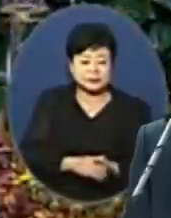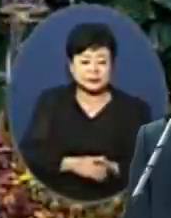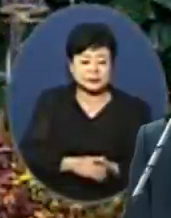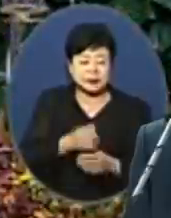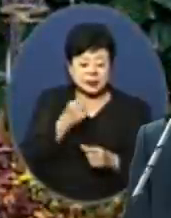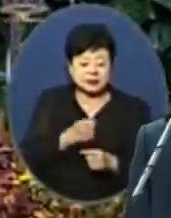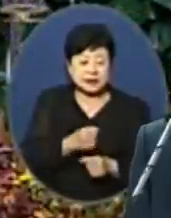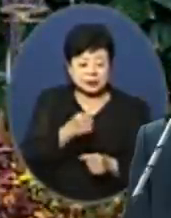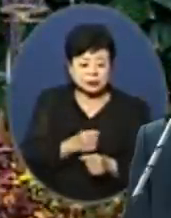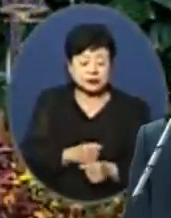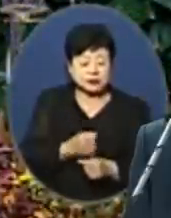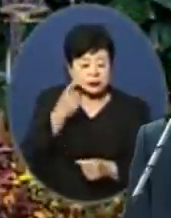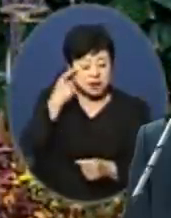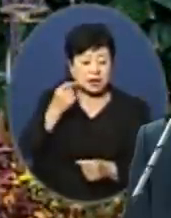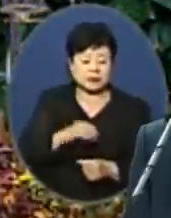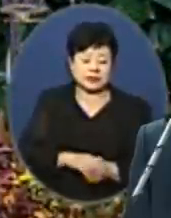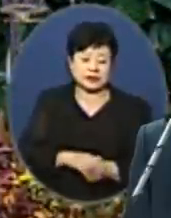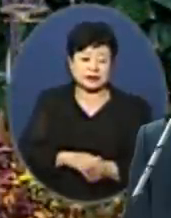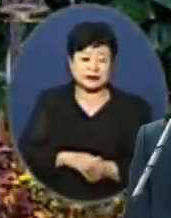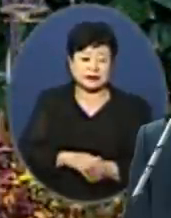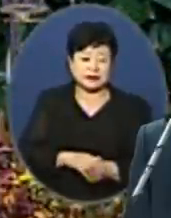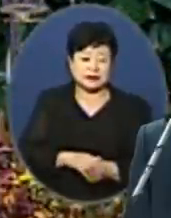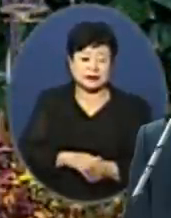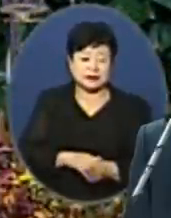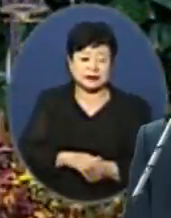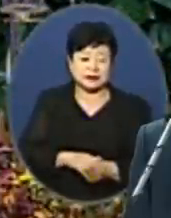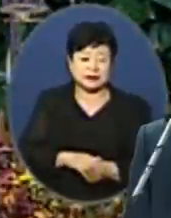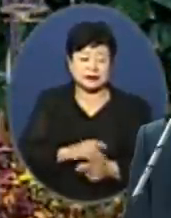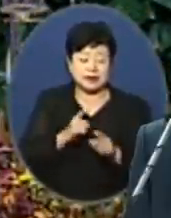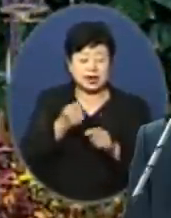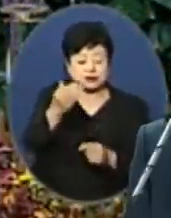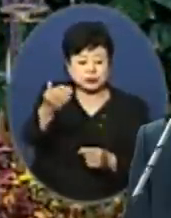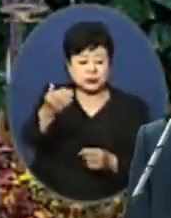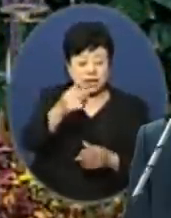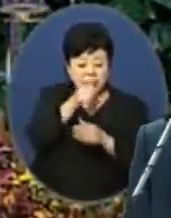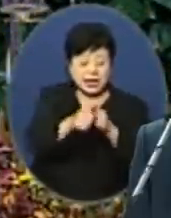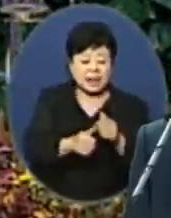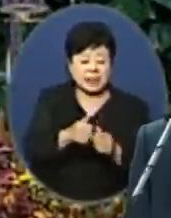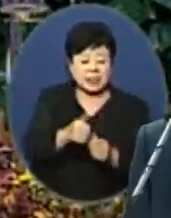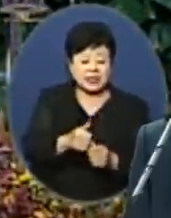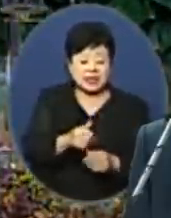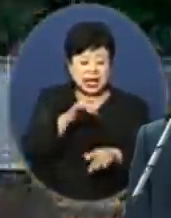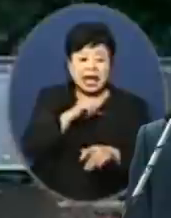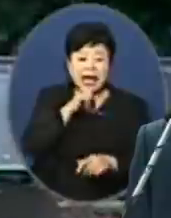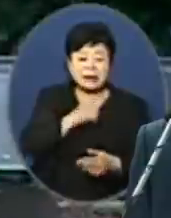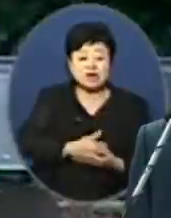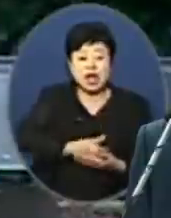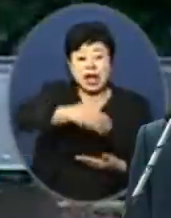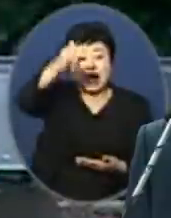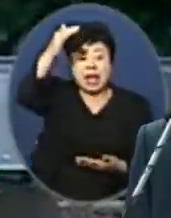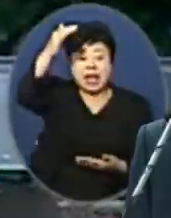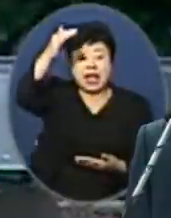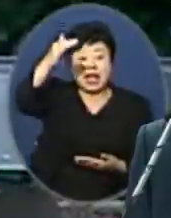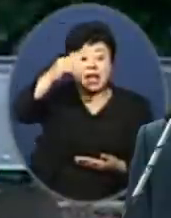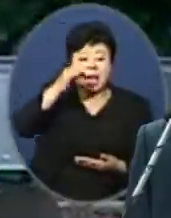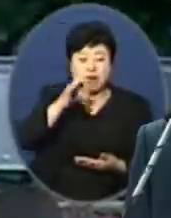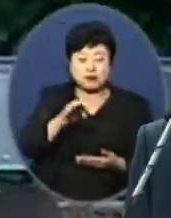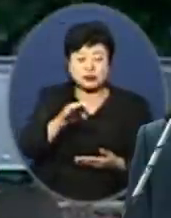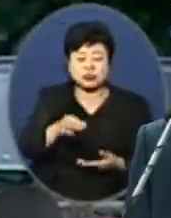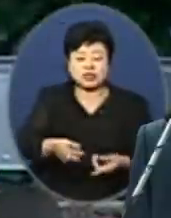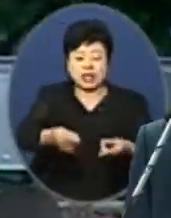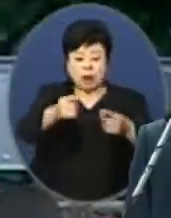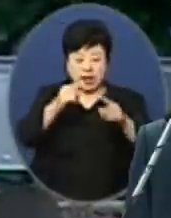창조적인 선언을 하는 것입니다. 없는 것을 있는 것 같이 말하는 것입니다. 가난은 물러가라. 물질은